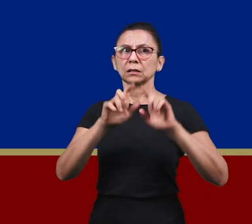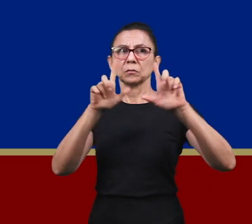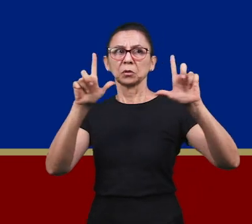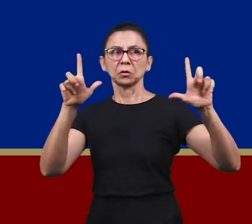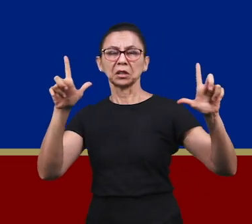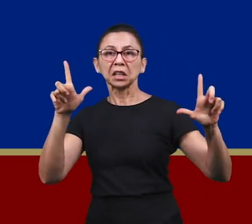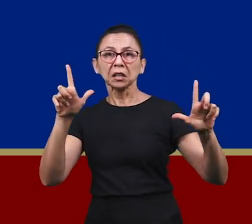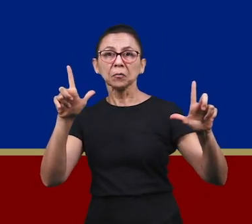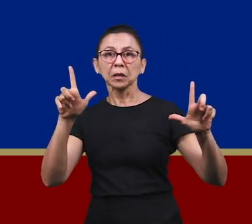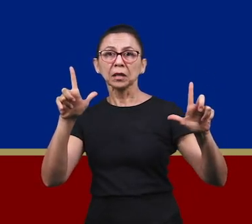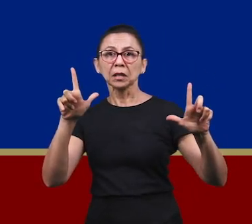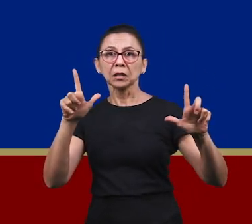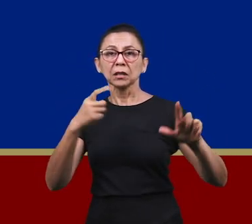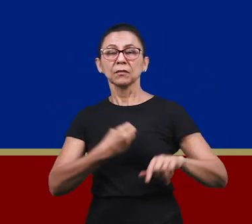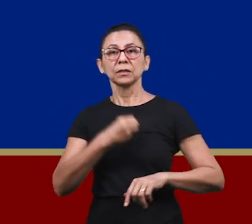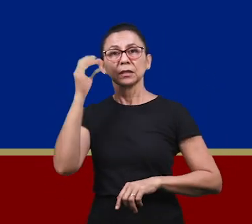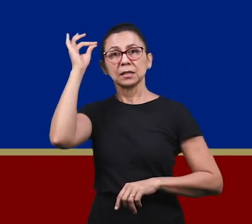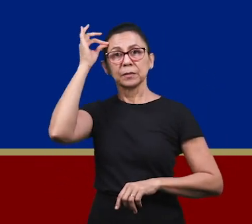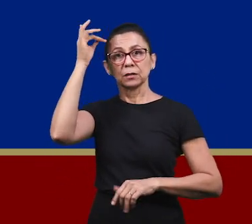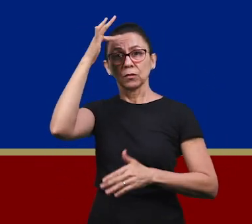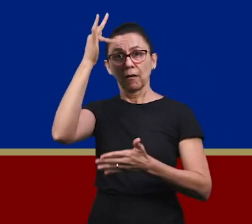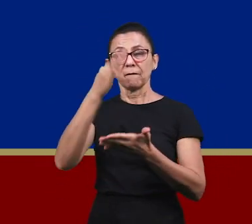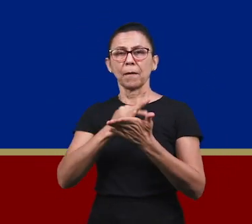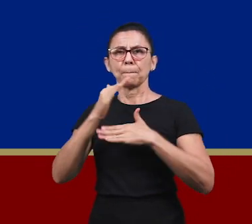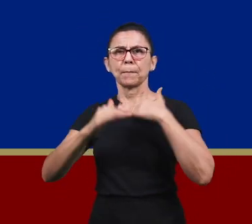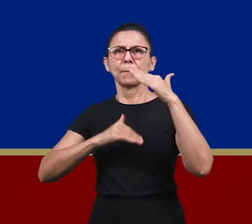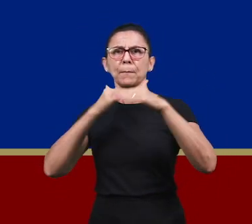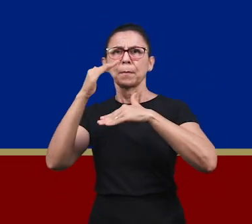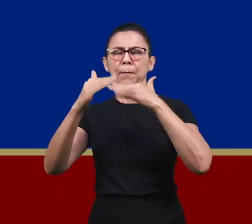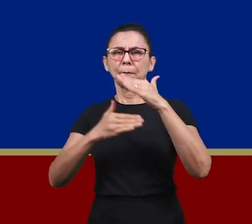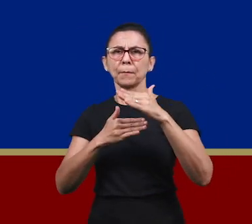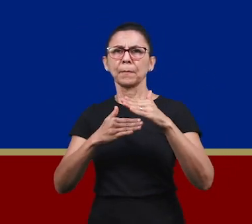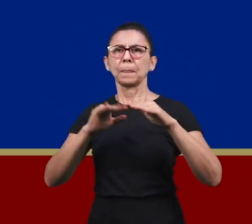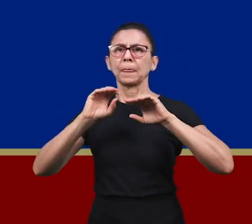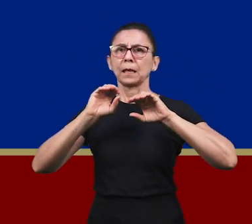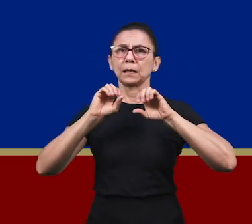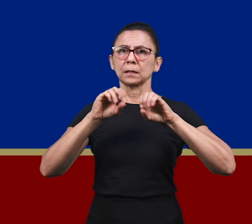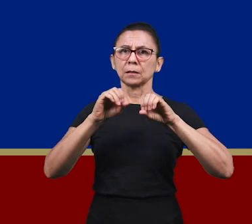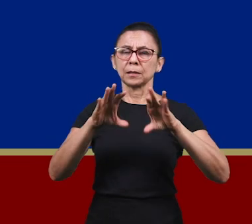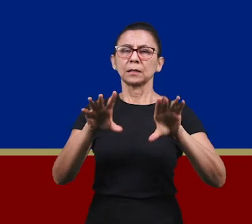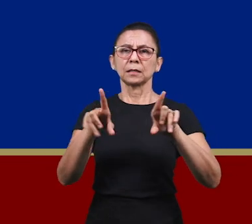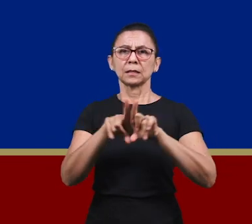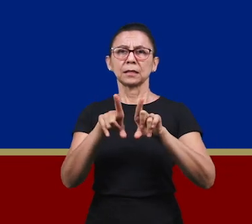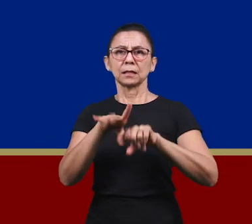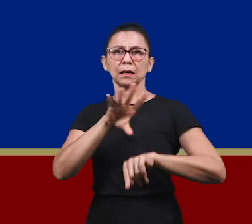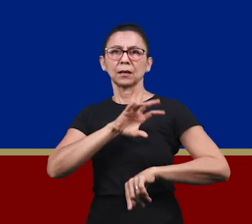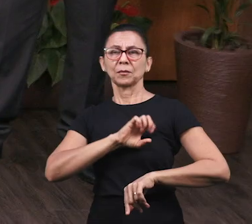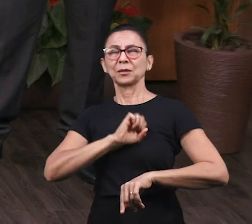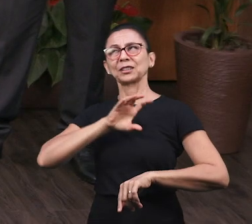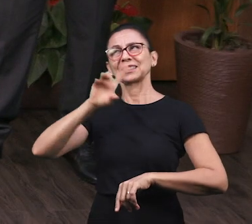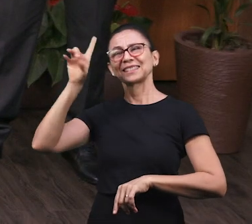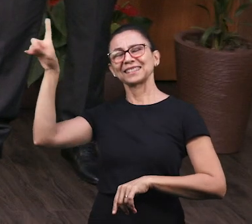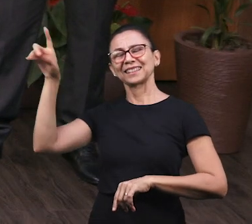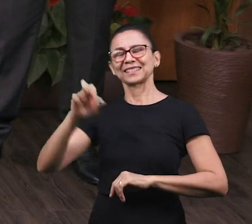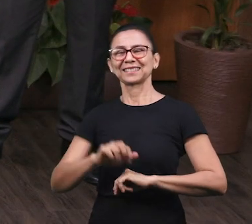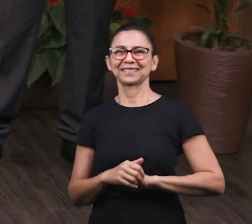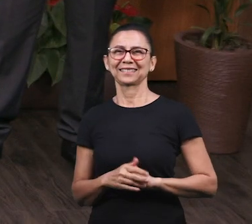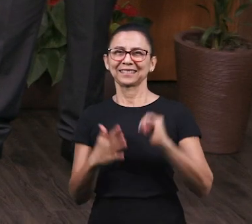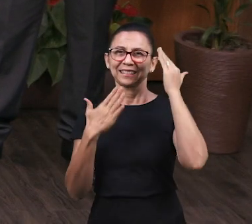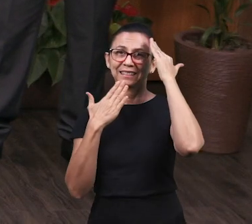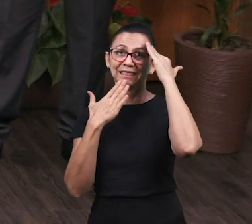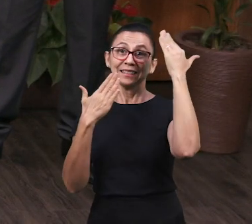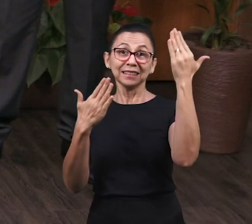en éclaircissant des doutes et nous enseignant davantage sur l'amour de Dieu. Nous remercions